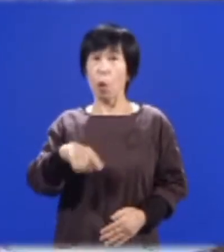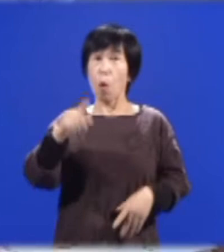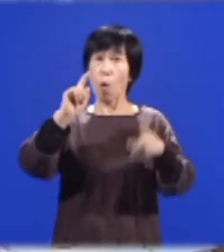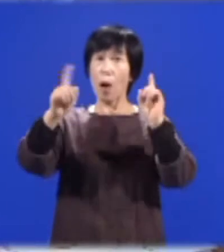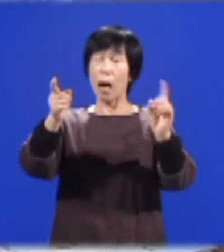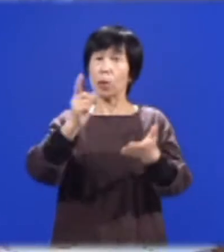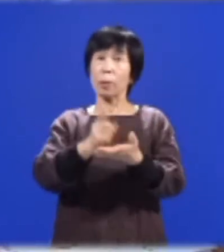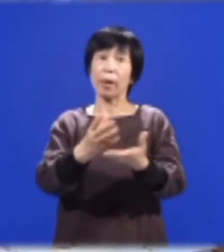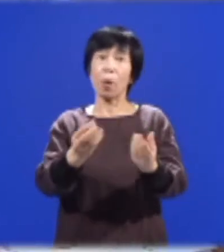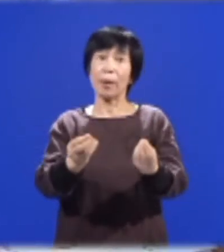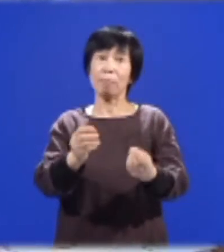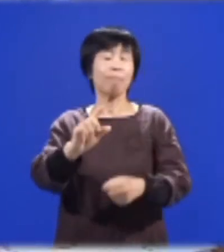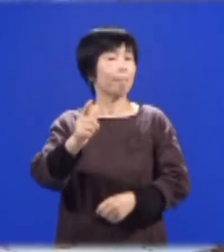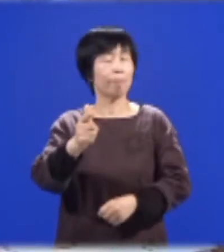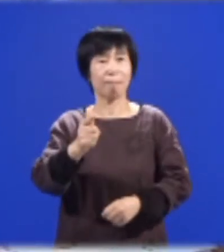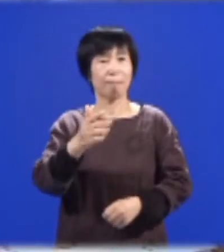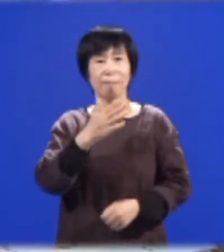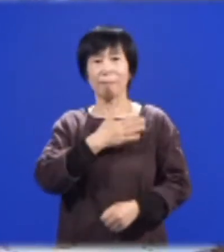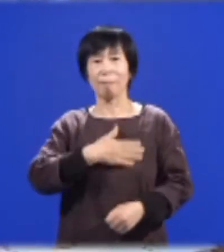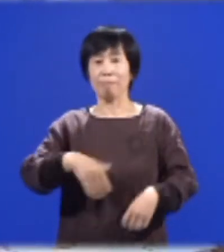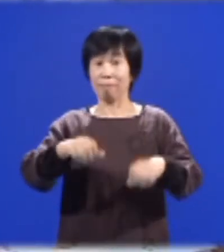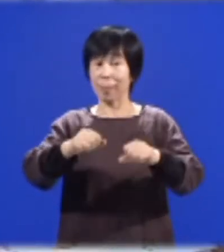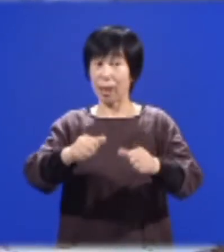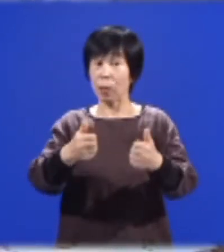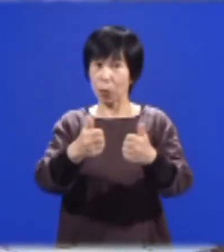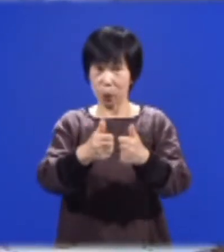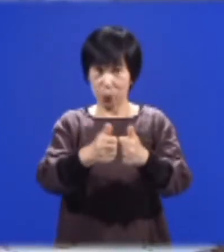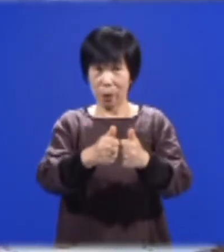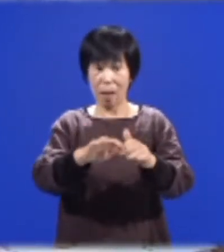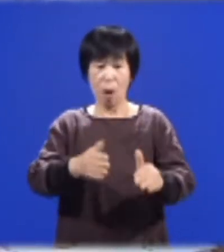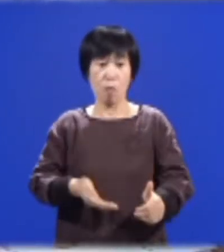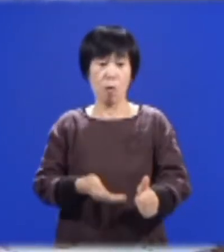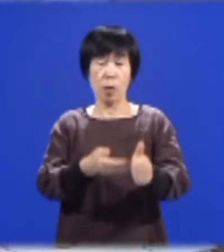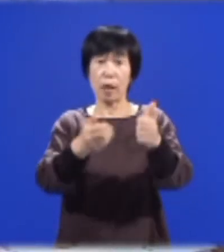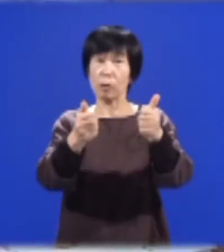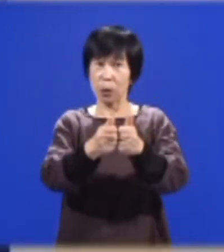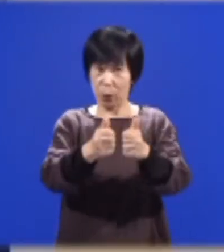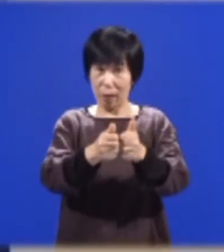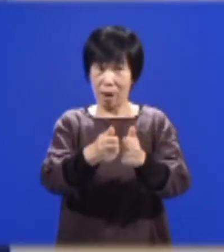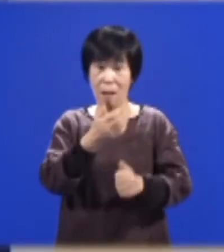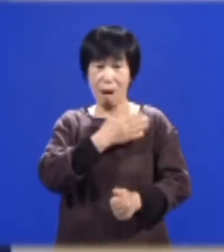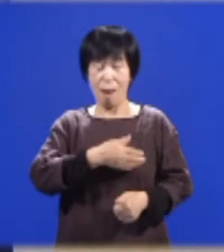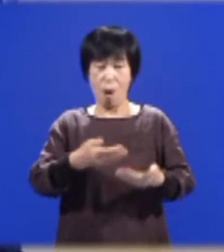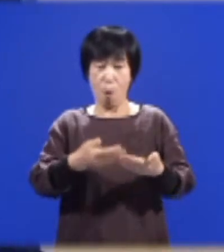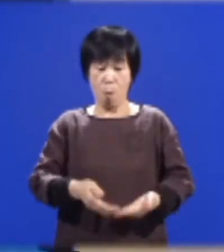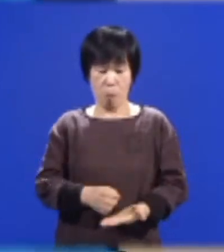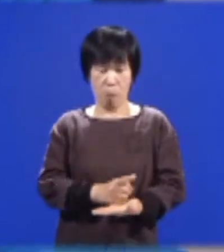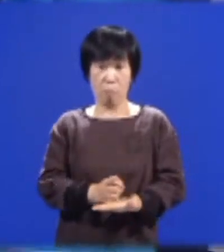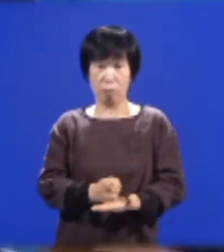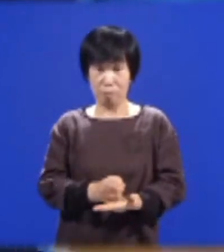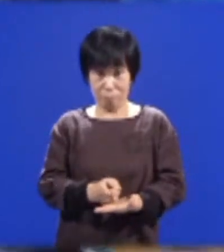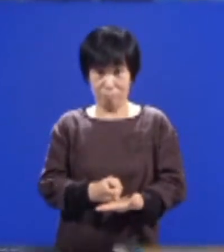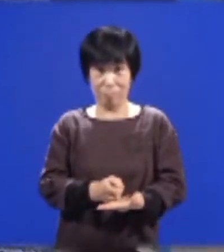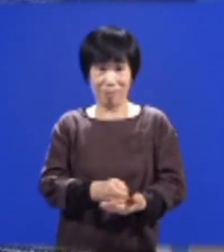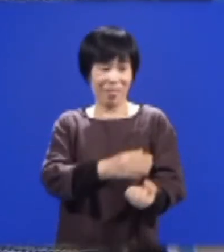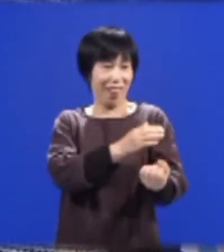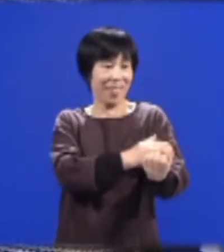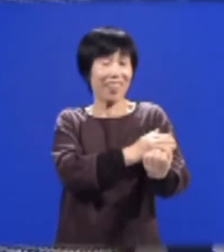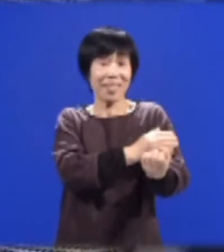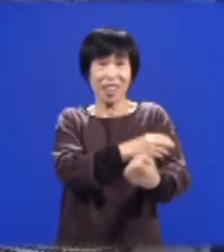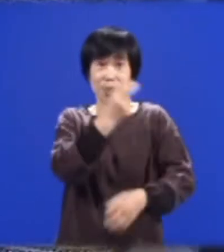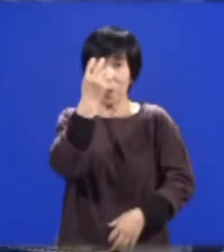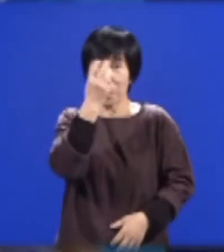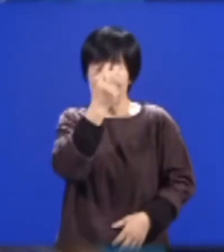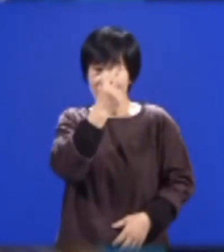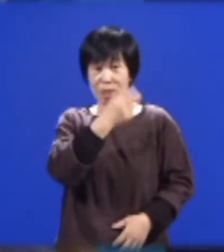遊ぶものだけじゃありません。健康相談や育児相談、体重や握力、血圧